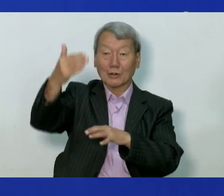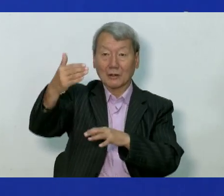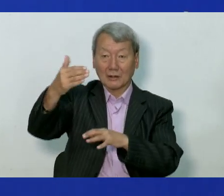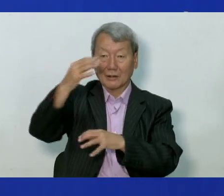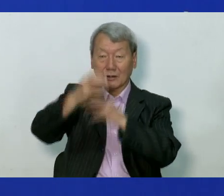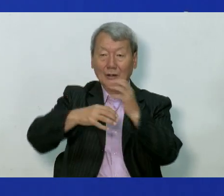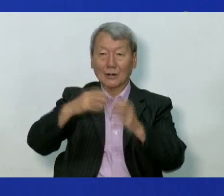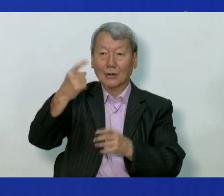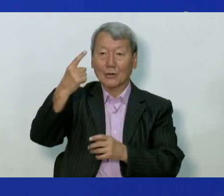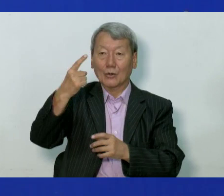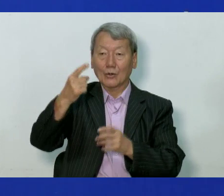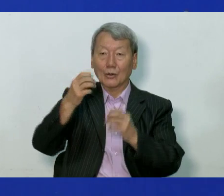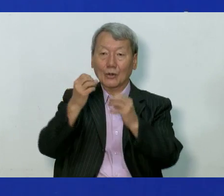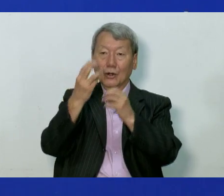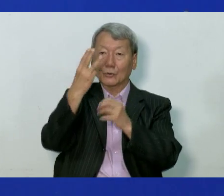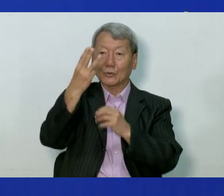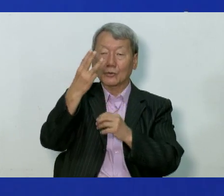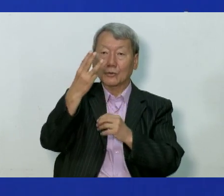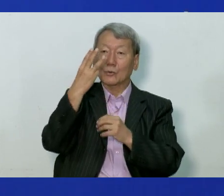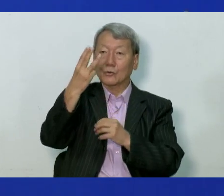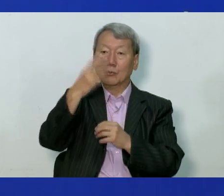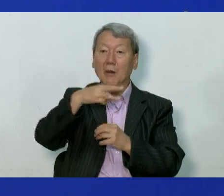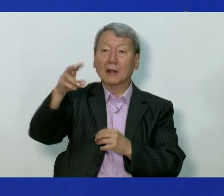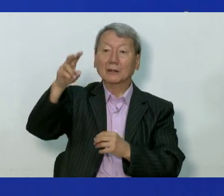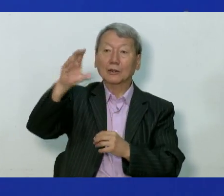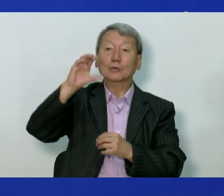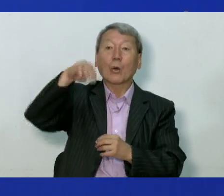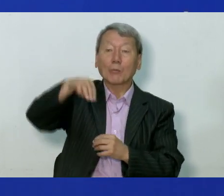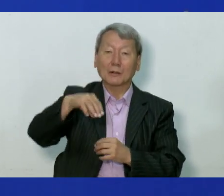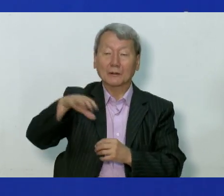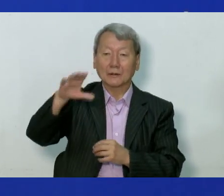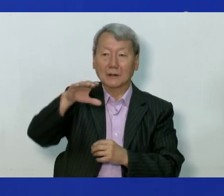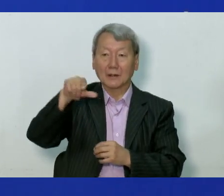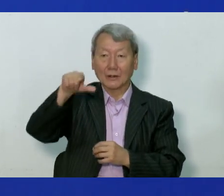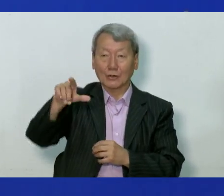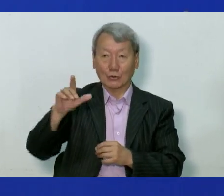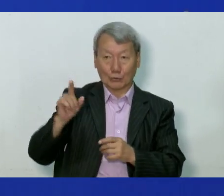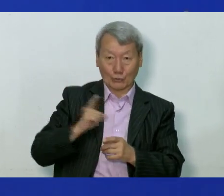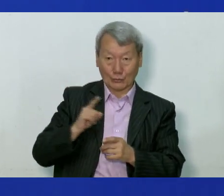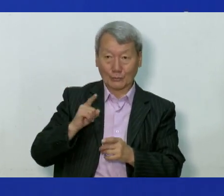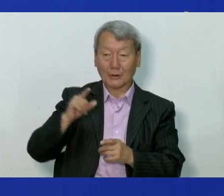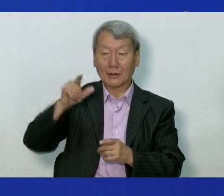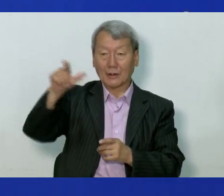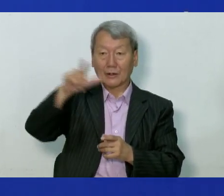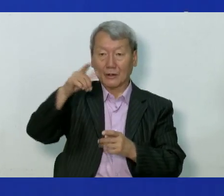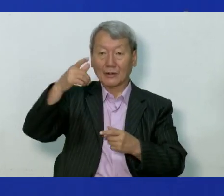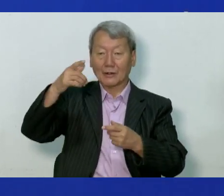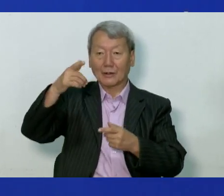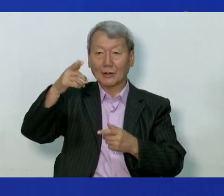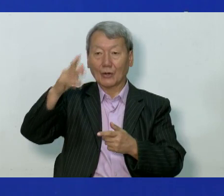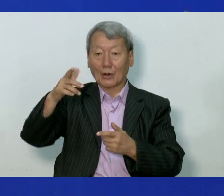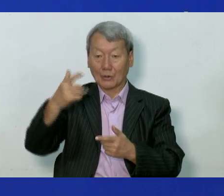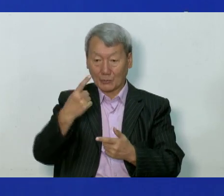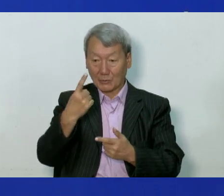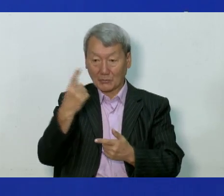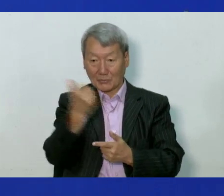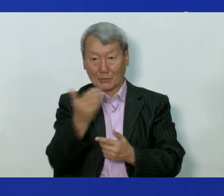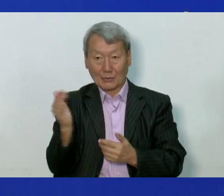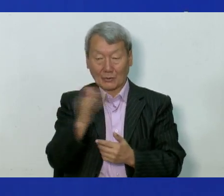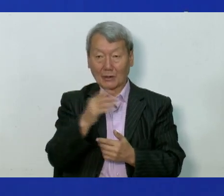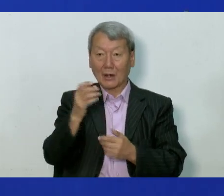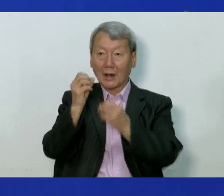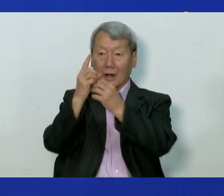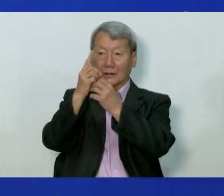фондунан 1,3 миллиард сомго аукцион жарыялаган. Өткөн жумада